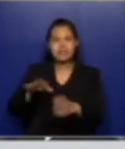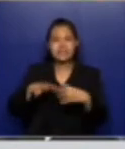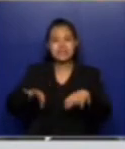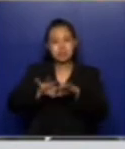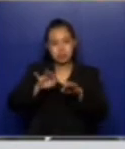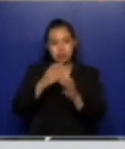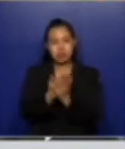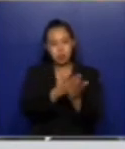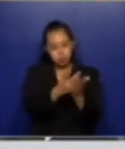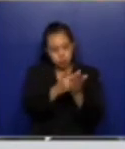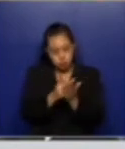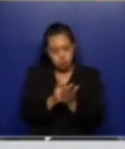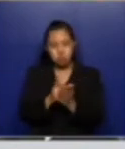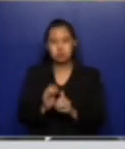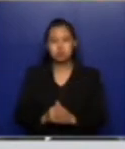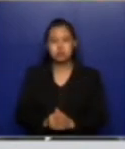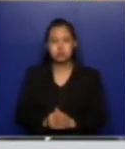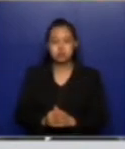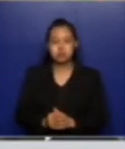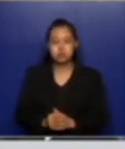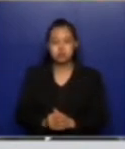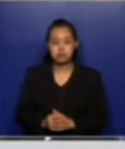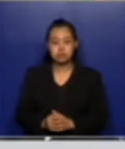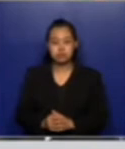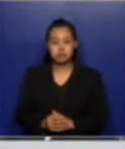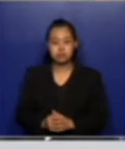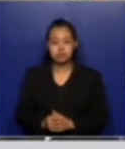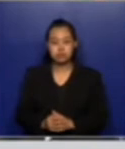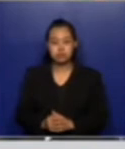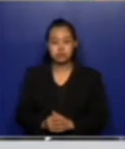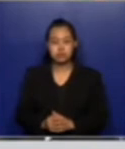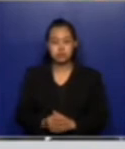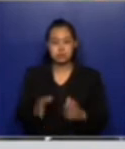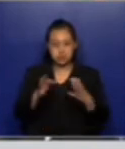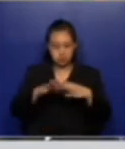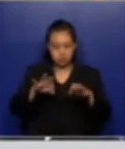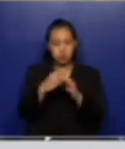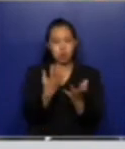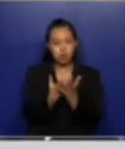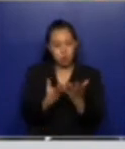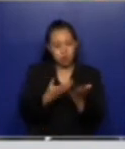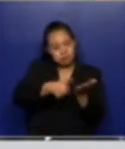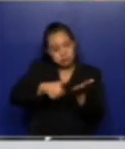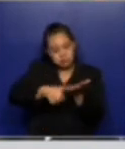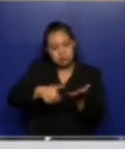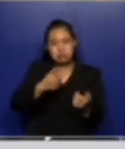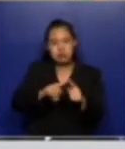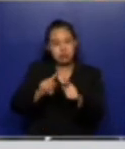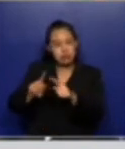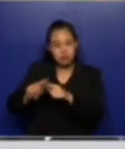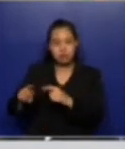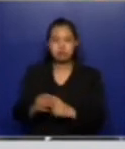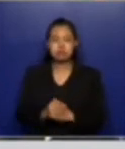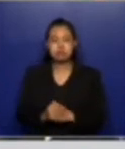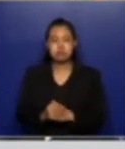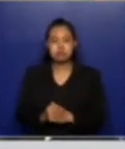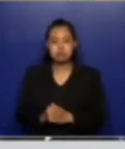องกู้มันจำเป็นต้องจำนองจำนำเห็นไห